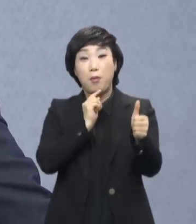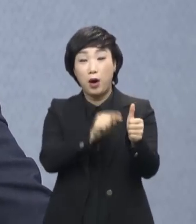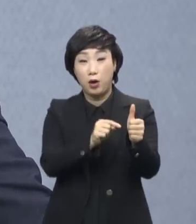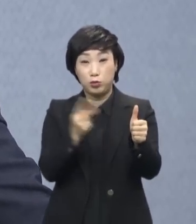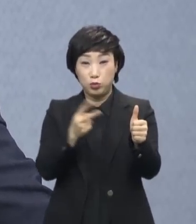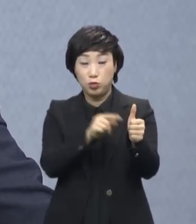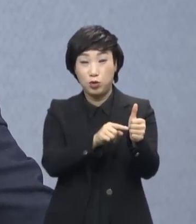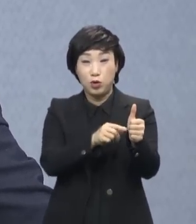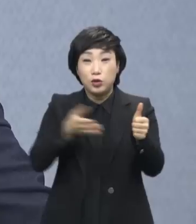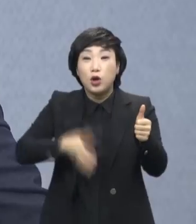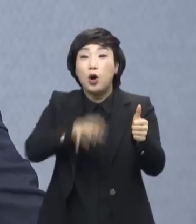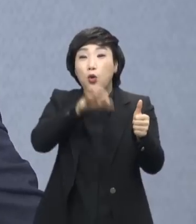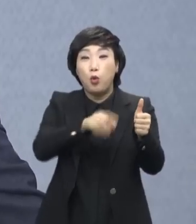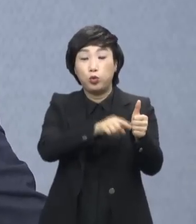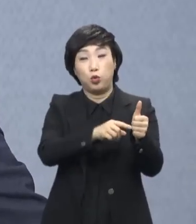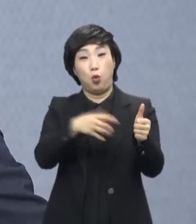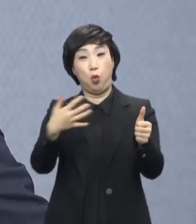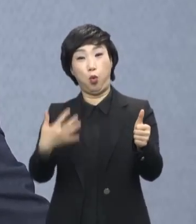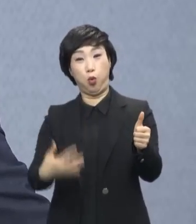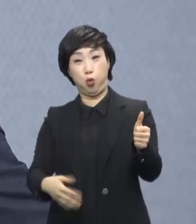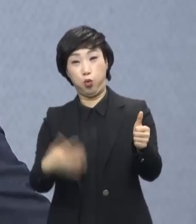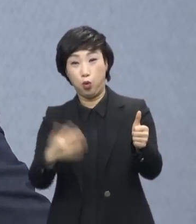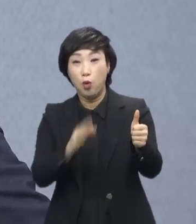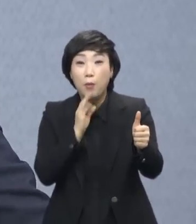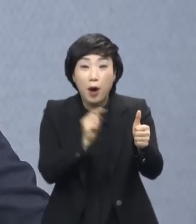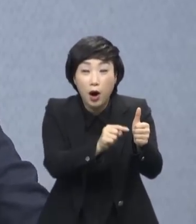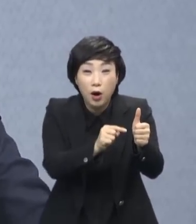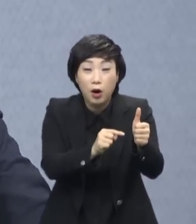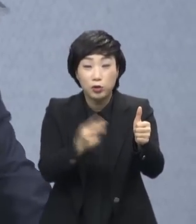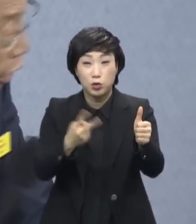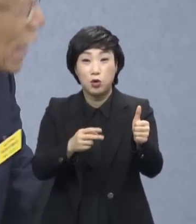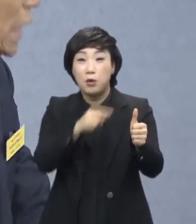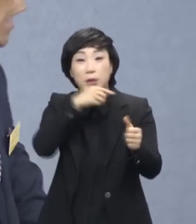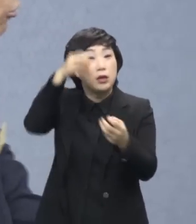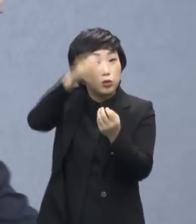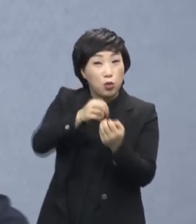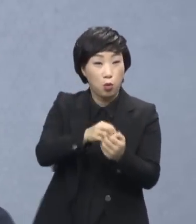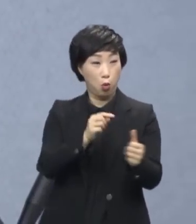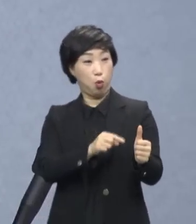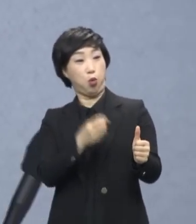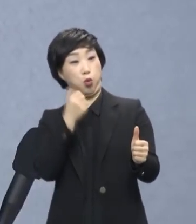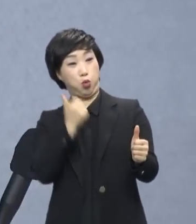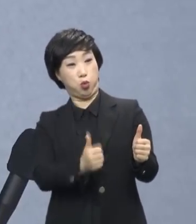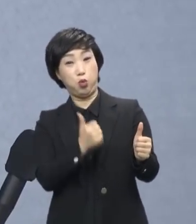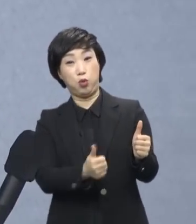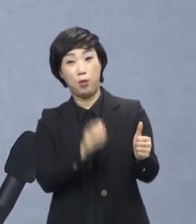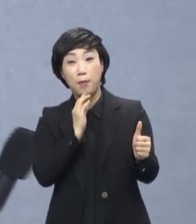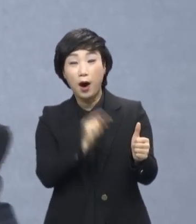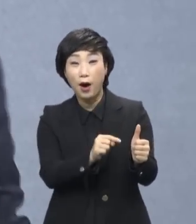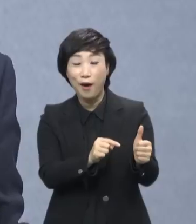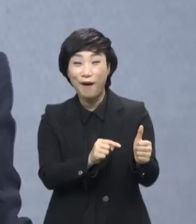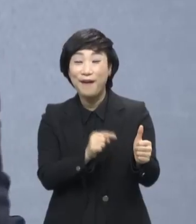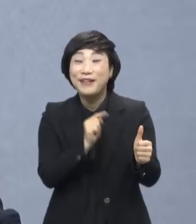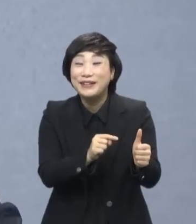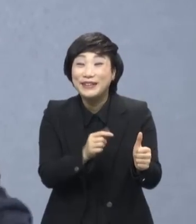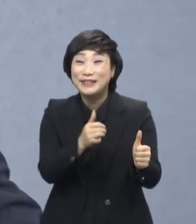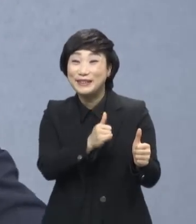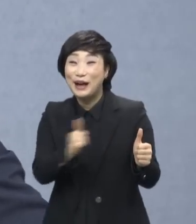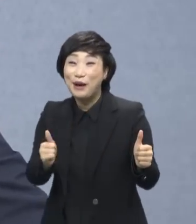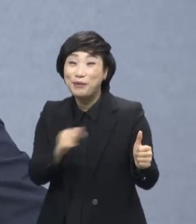또 태어난 출신이 대단했지. 그가 또 혈통이 대단했지. 그런